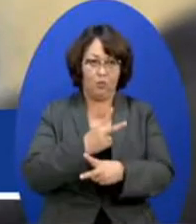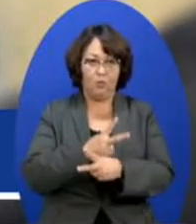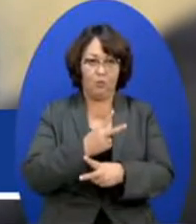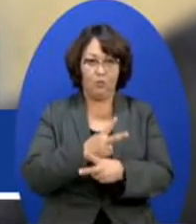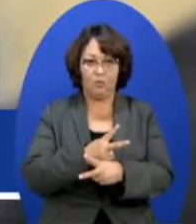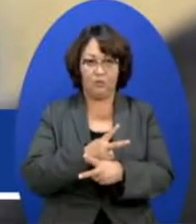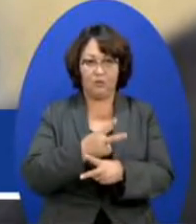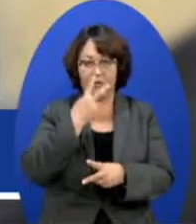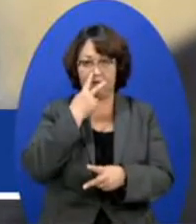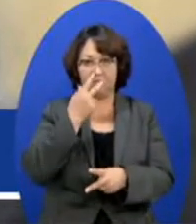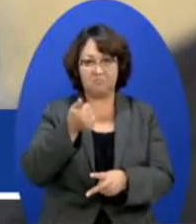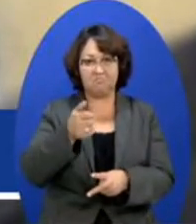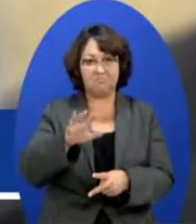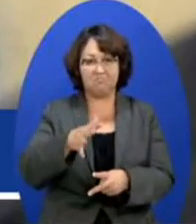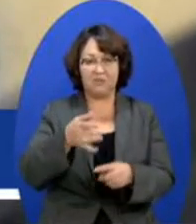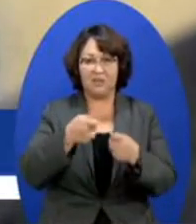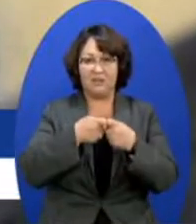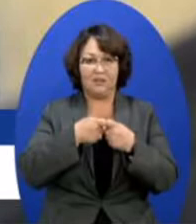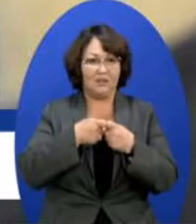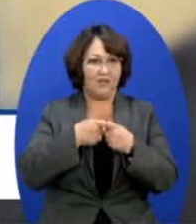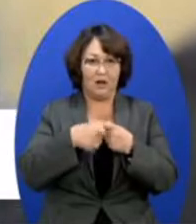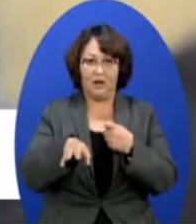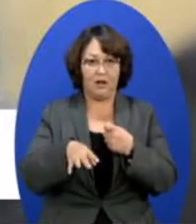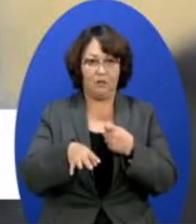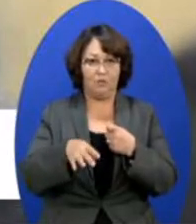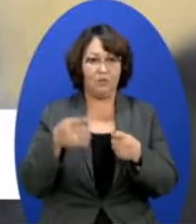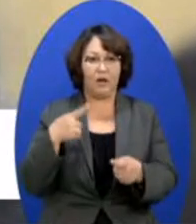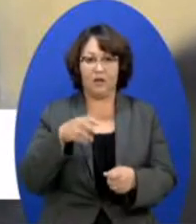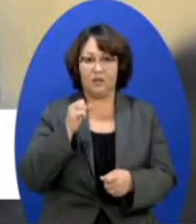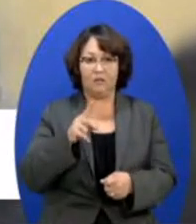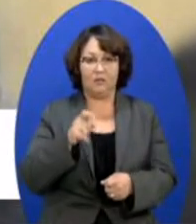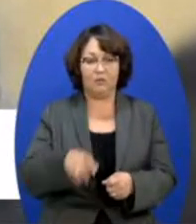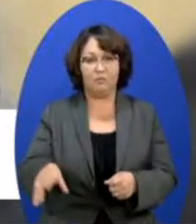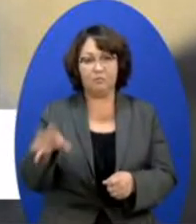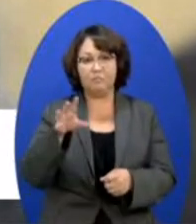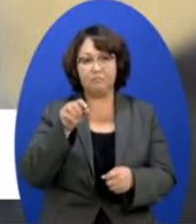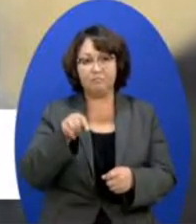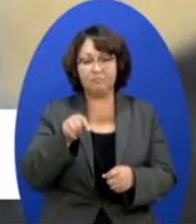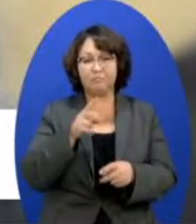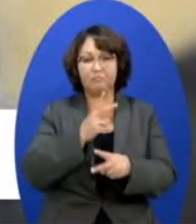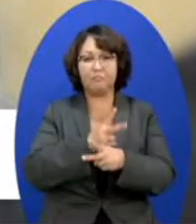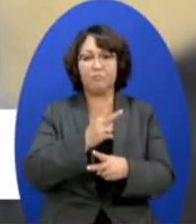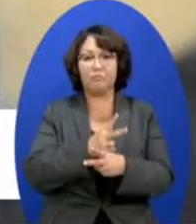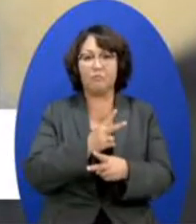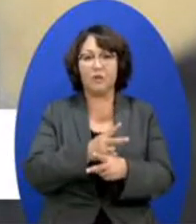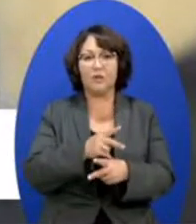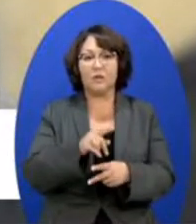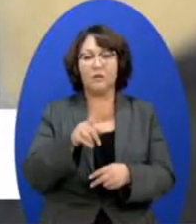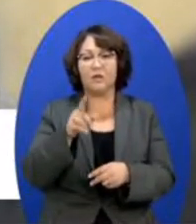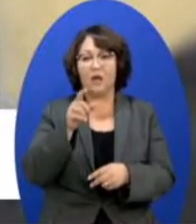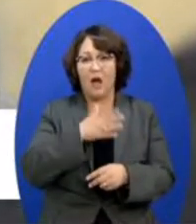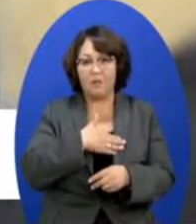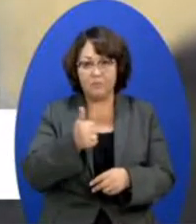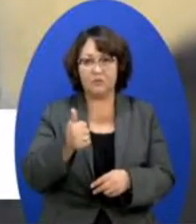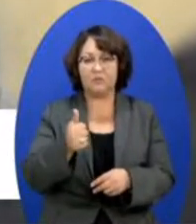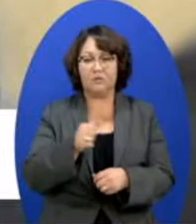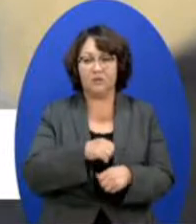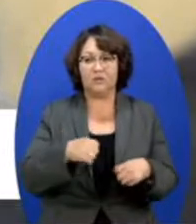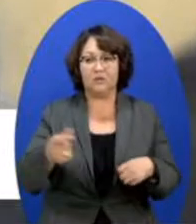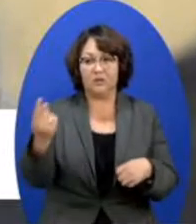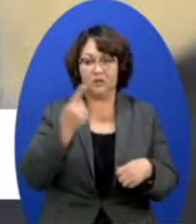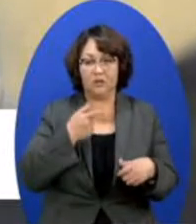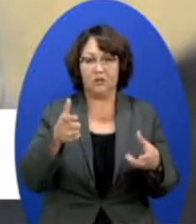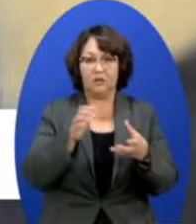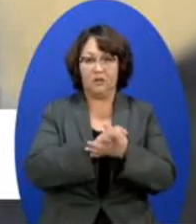бол ээлгүй байгаа, тарахгүй байгаа. Яагаад гэвэл энэ хуулиуд чи бүгдээрээ тэр зээлдэгчийг банкн дээр биеэрээ хурж ирээ, гэрээнд